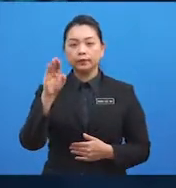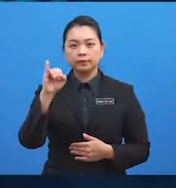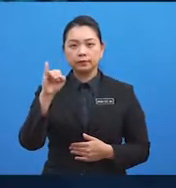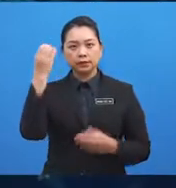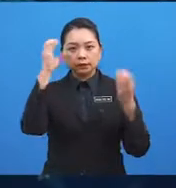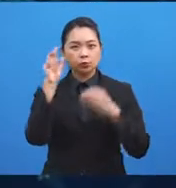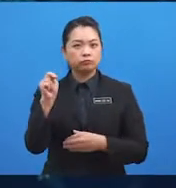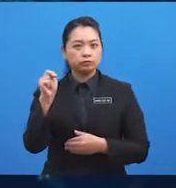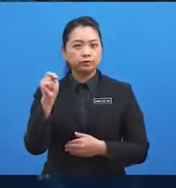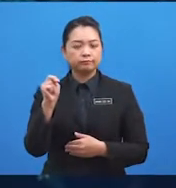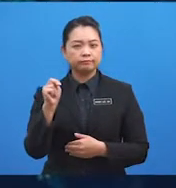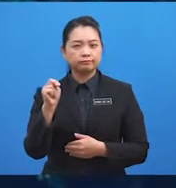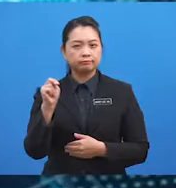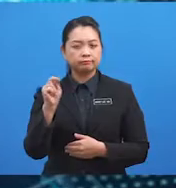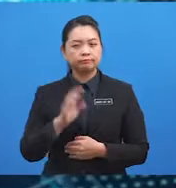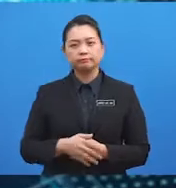nanti?